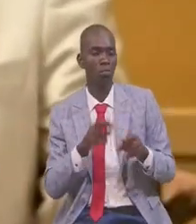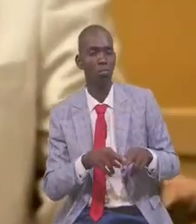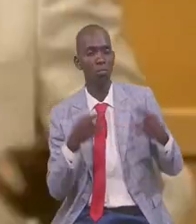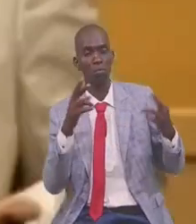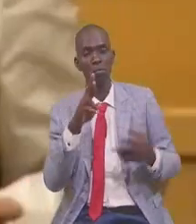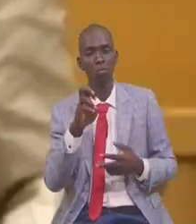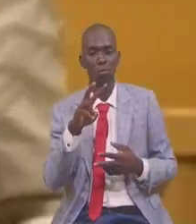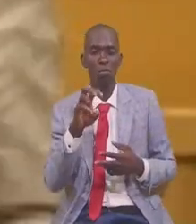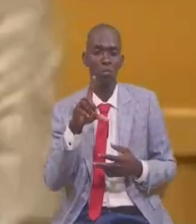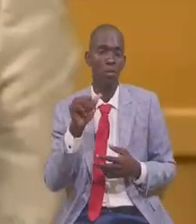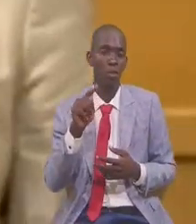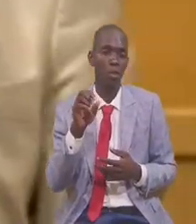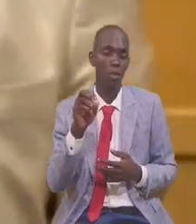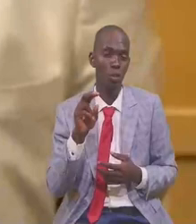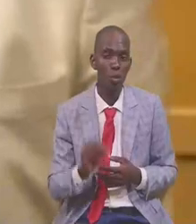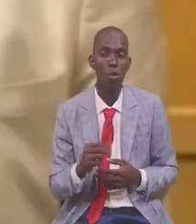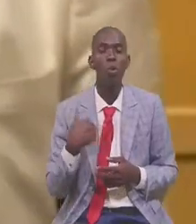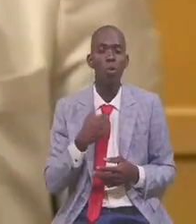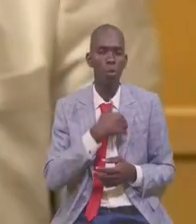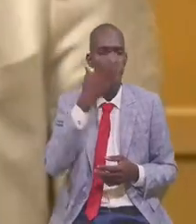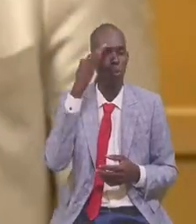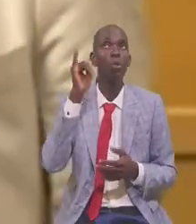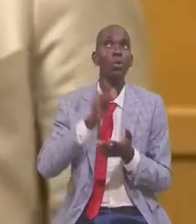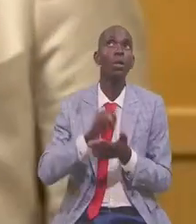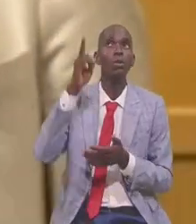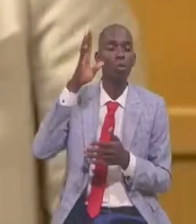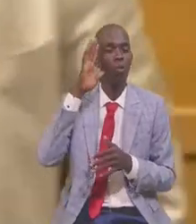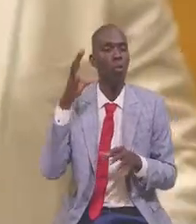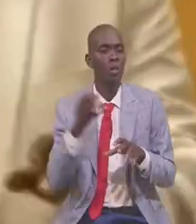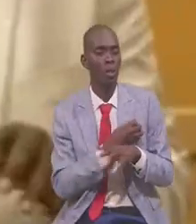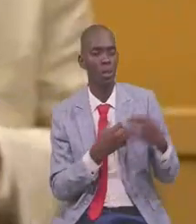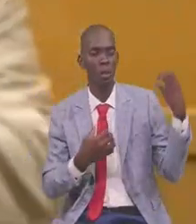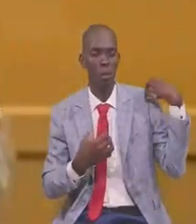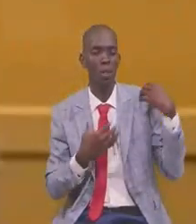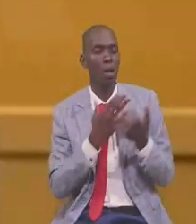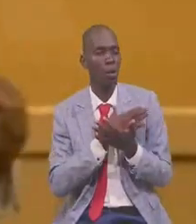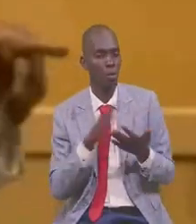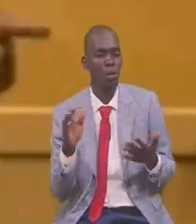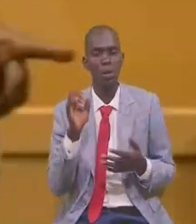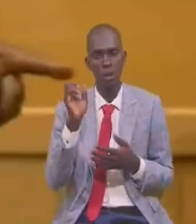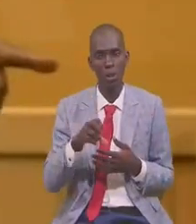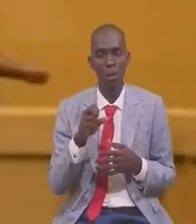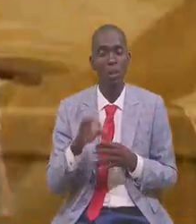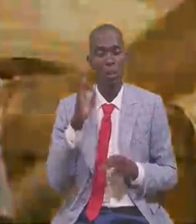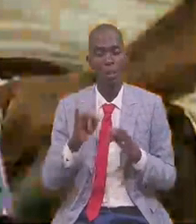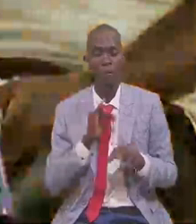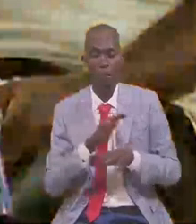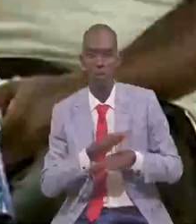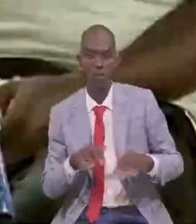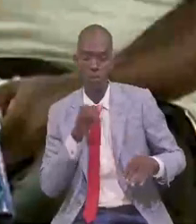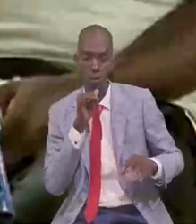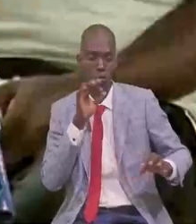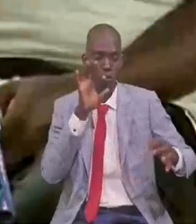non. Le Seigneur va l'enlever, il va me laisser derrière. Si je rentre pas dans ce